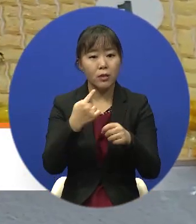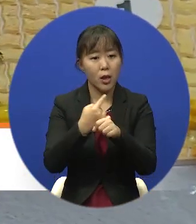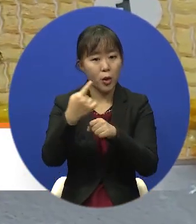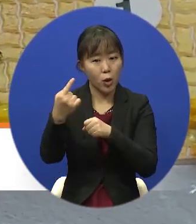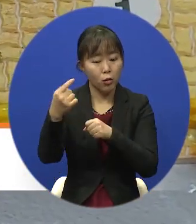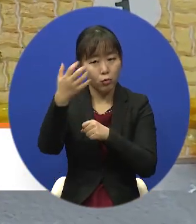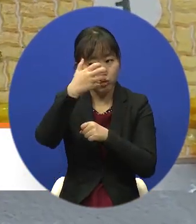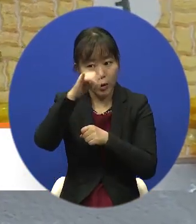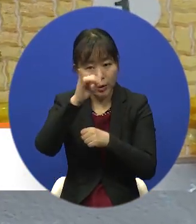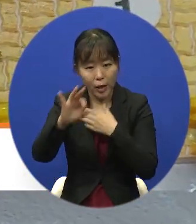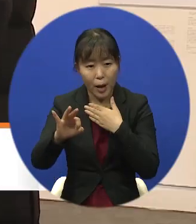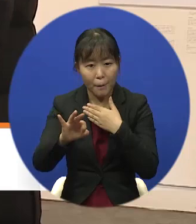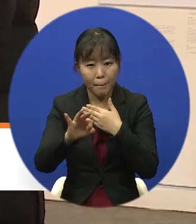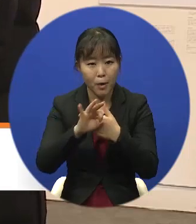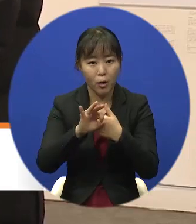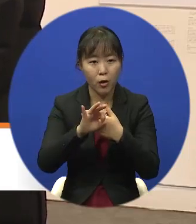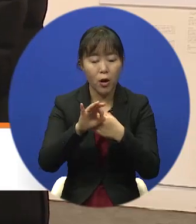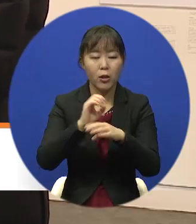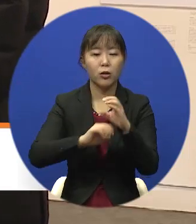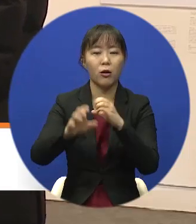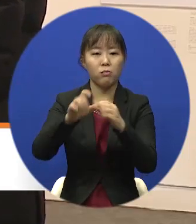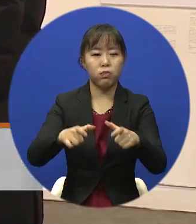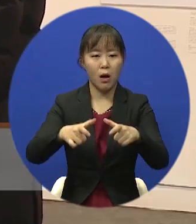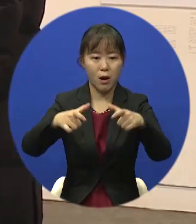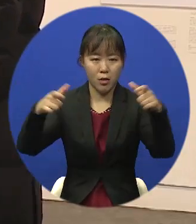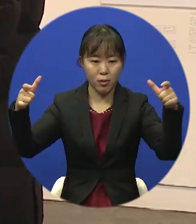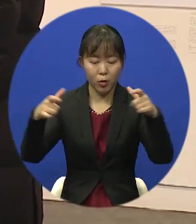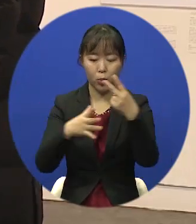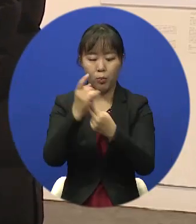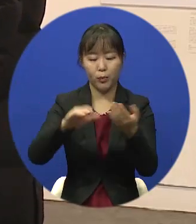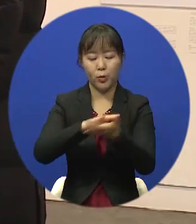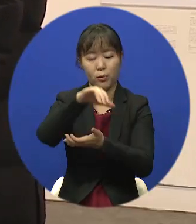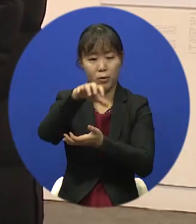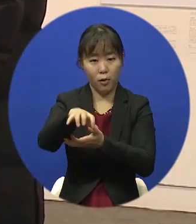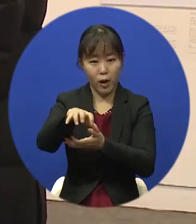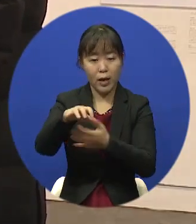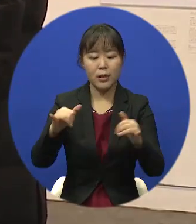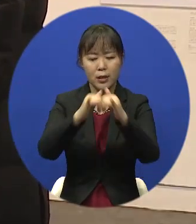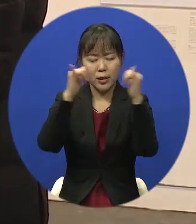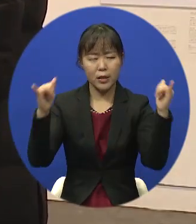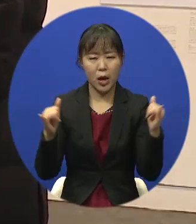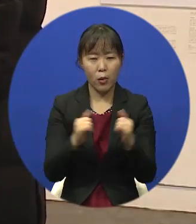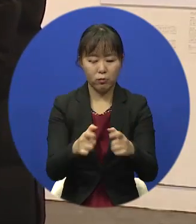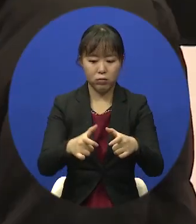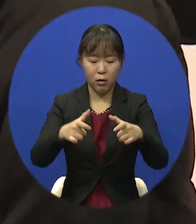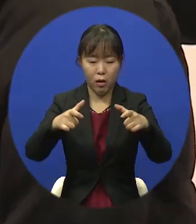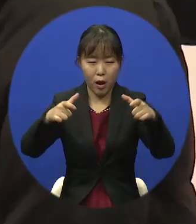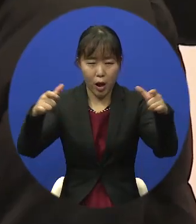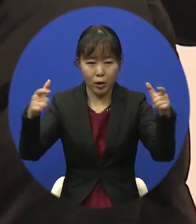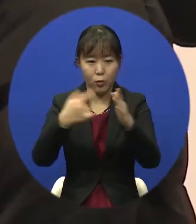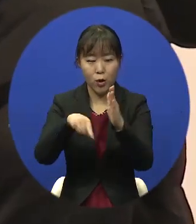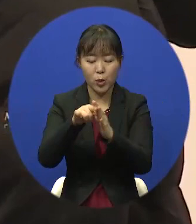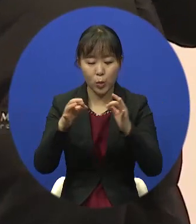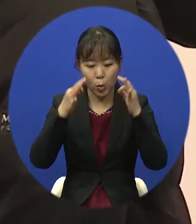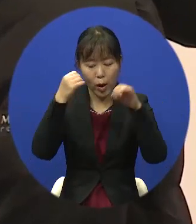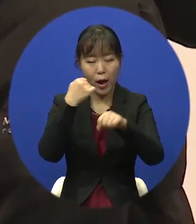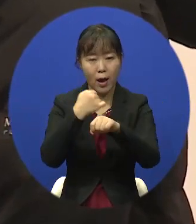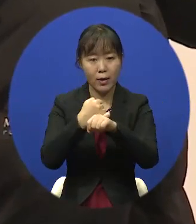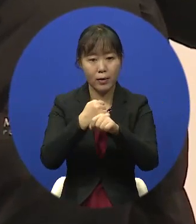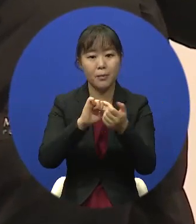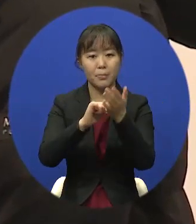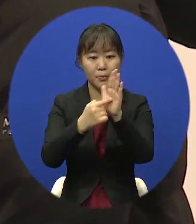공모전 규모를 연령층별로 확대해 통합 놀이터가 사회에 정착될 수 있도록 노력하겠다고 포부를